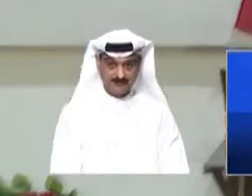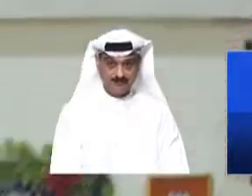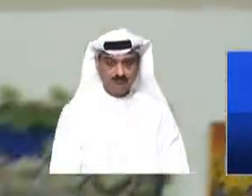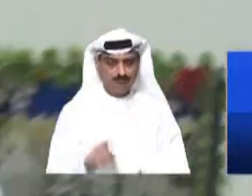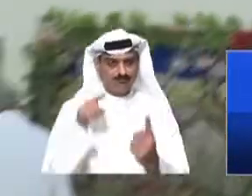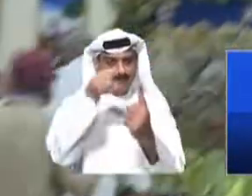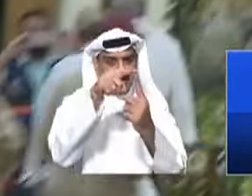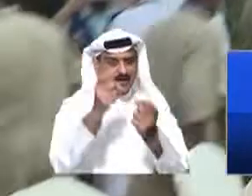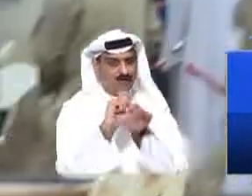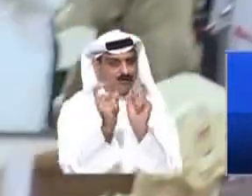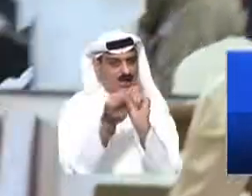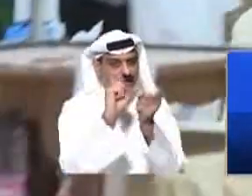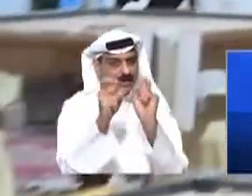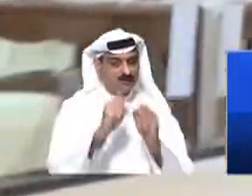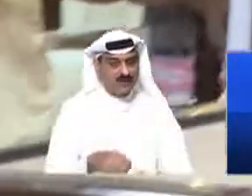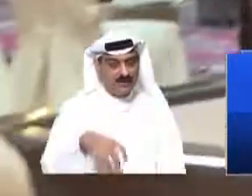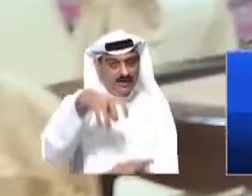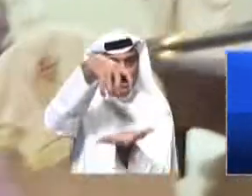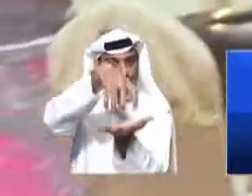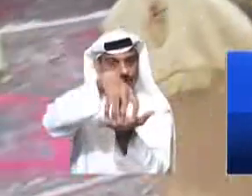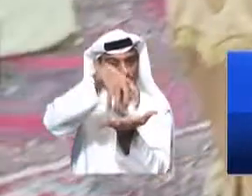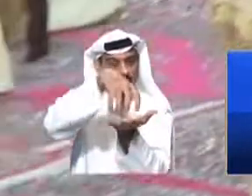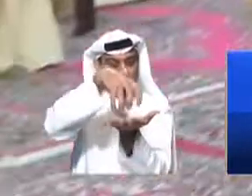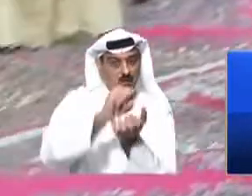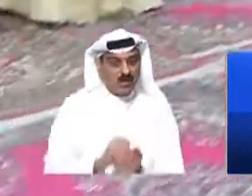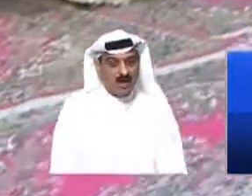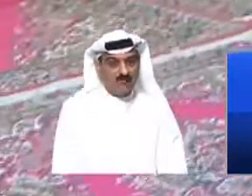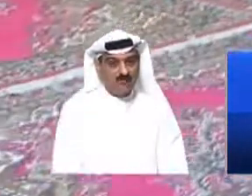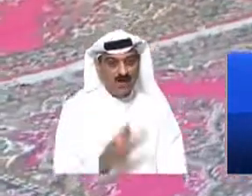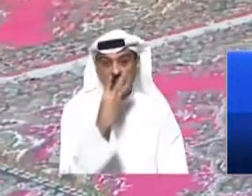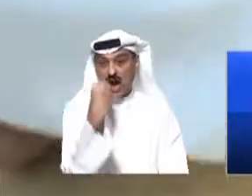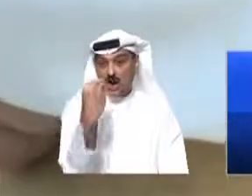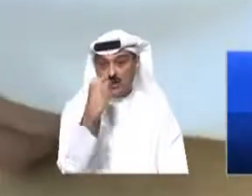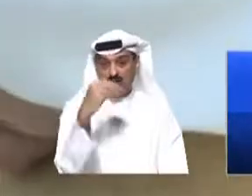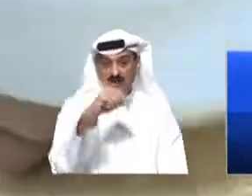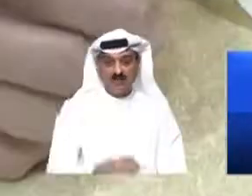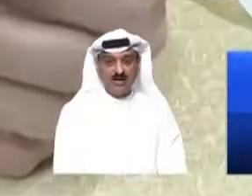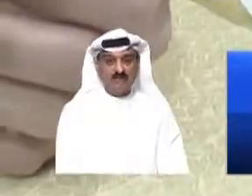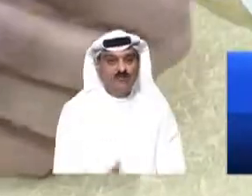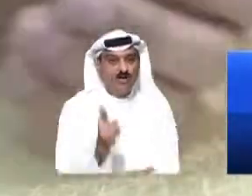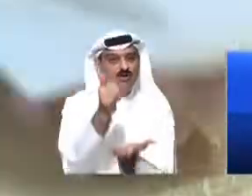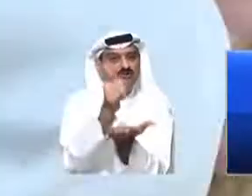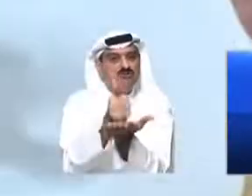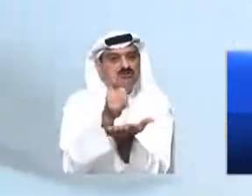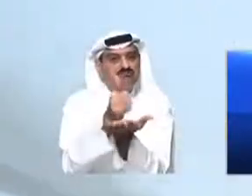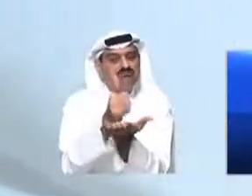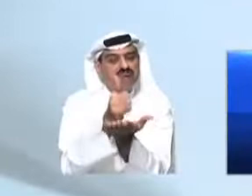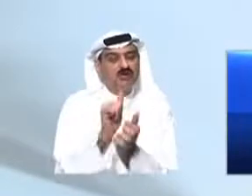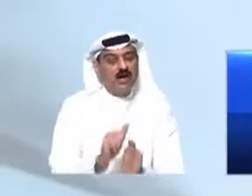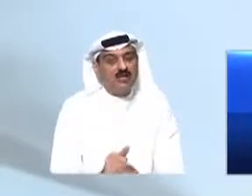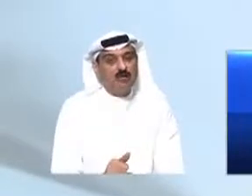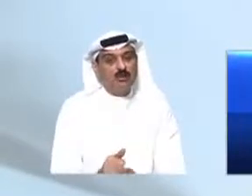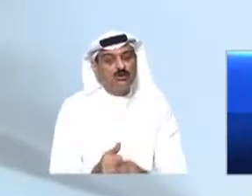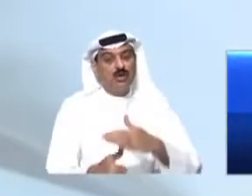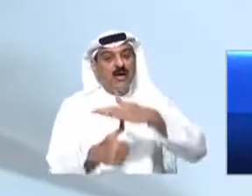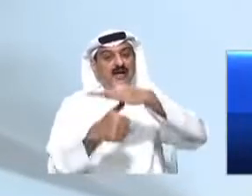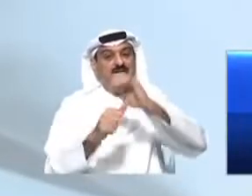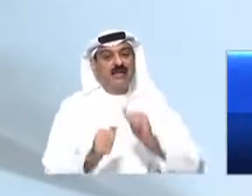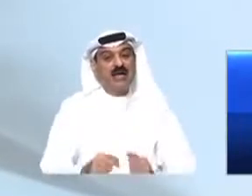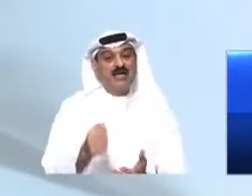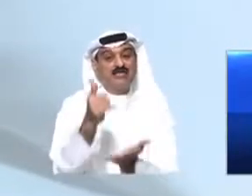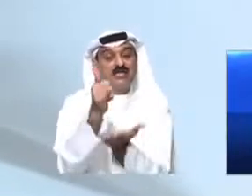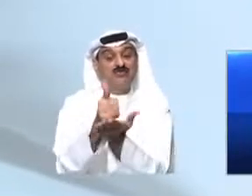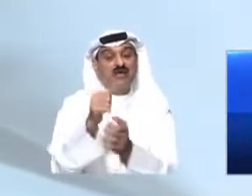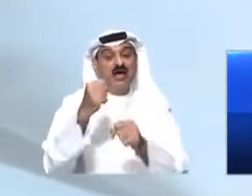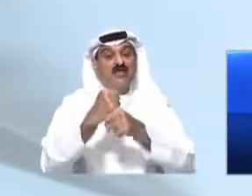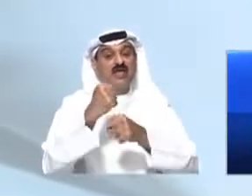وتستهدف البطولة المقامة في متحف بيت العثمان برعاية وحضور رئيسة مركز العمل التطوعي الشيخ أمثال أحمد